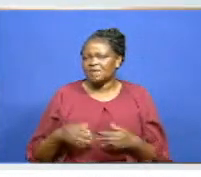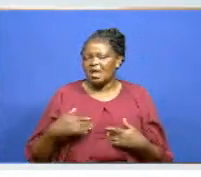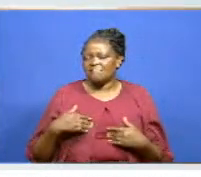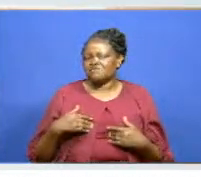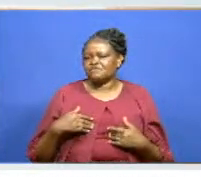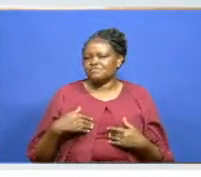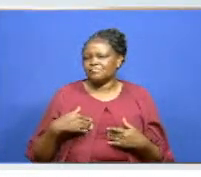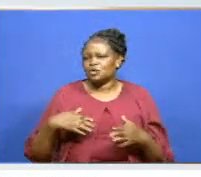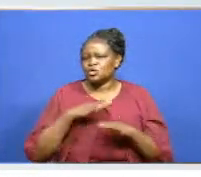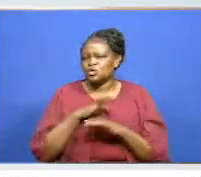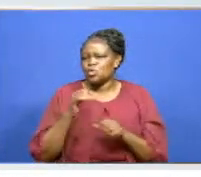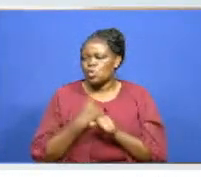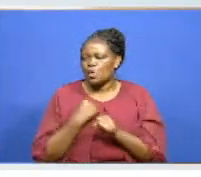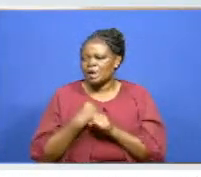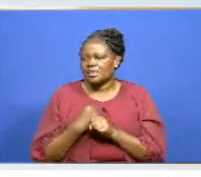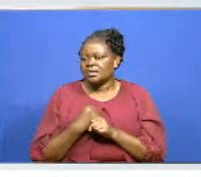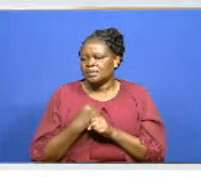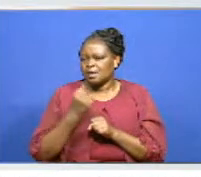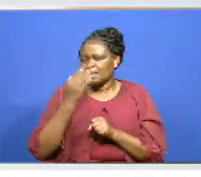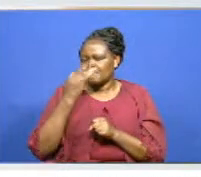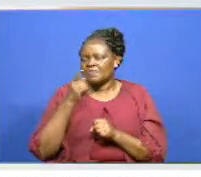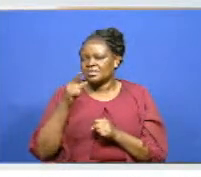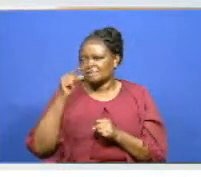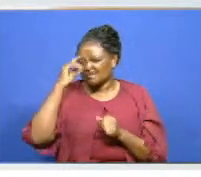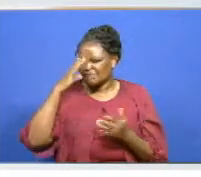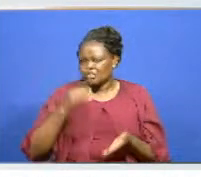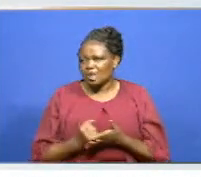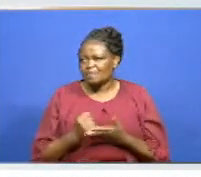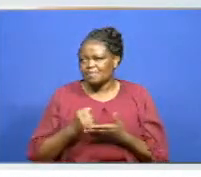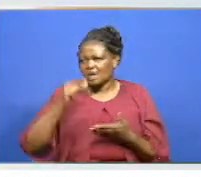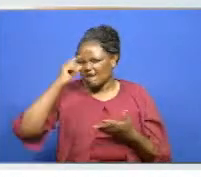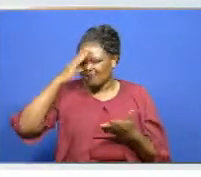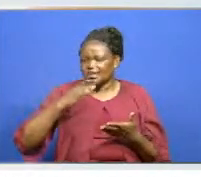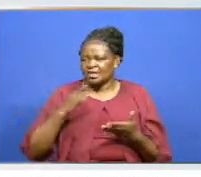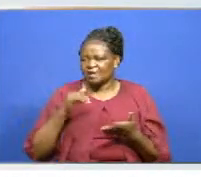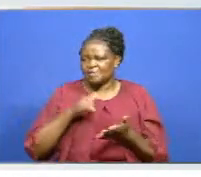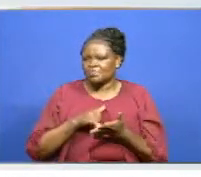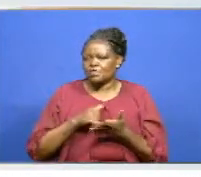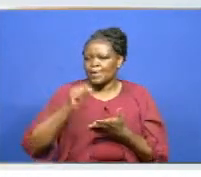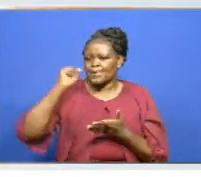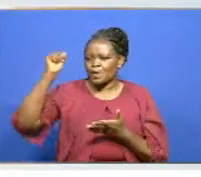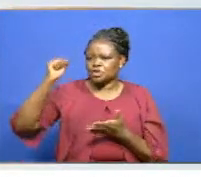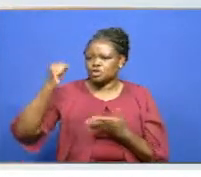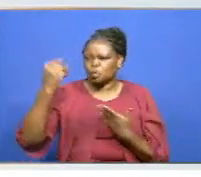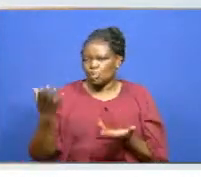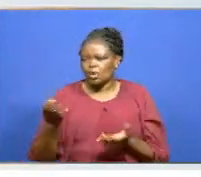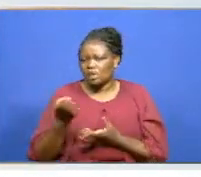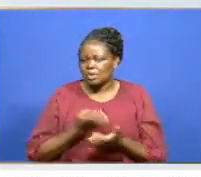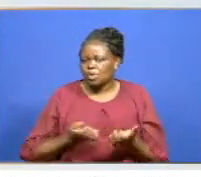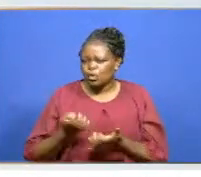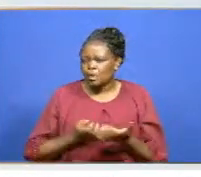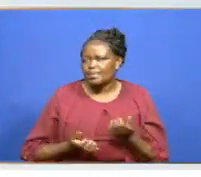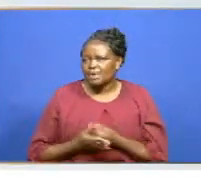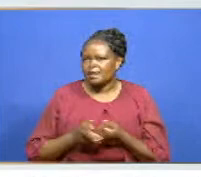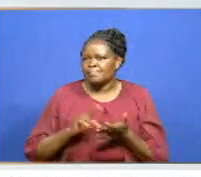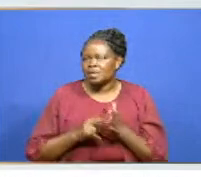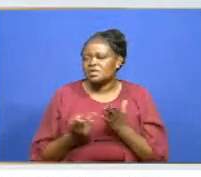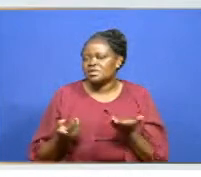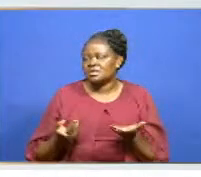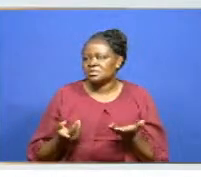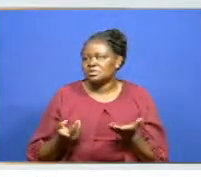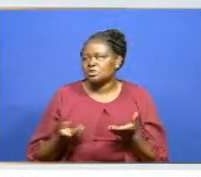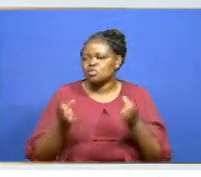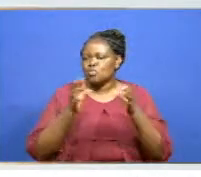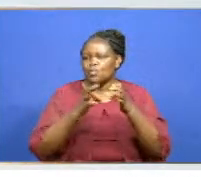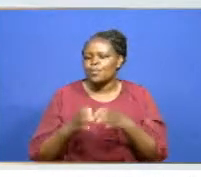ambayo imefanywa na hao magavana kuweza kuleta wapwani pamoja kwa kisiasa wala kwa mambo ya kiuchumi. Hii jumuiya ya kaunti za pwani ni